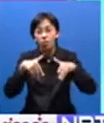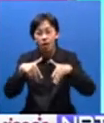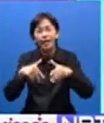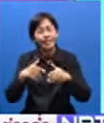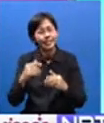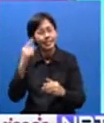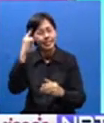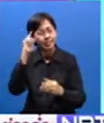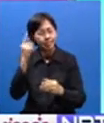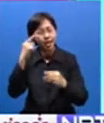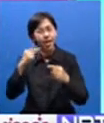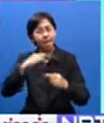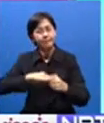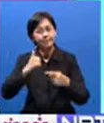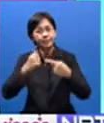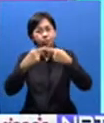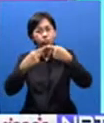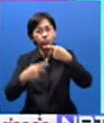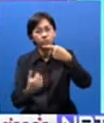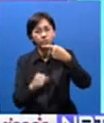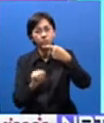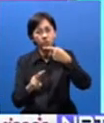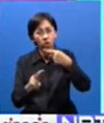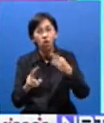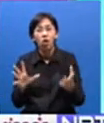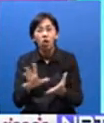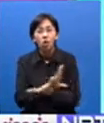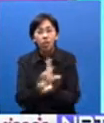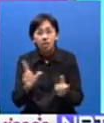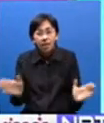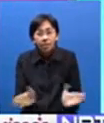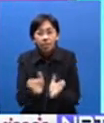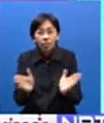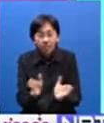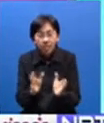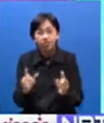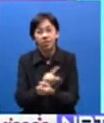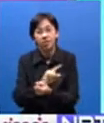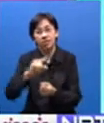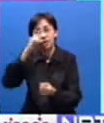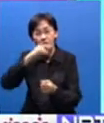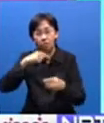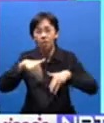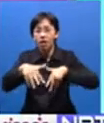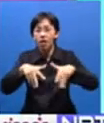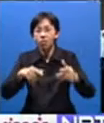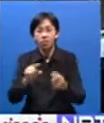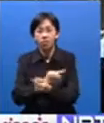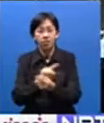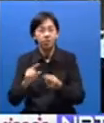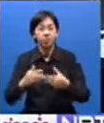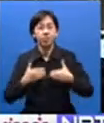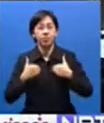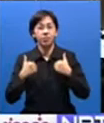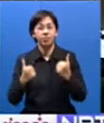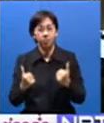ของคสชนำมิติวัฒนธรรมมาส่งเสริมค่านิยมไทยสร้างสังคมเป็นสุขค่ะ